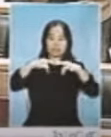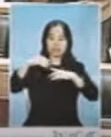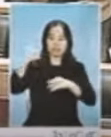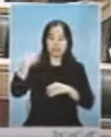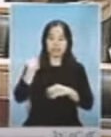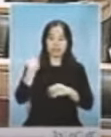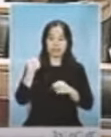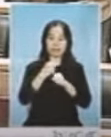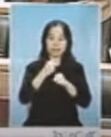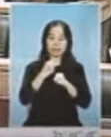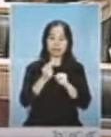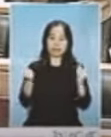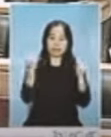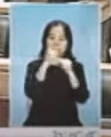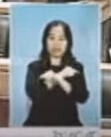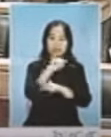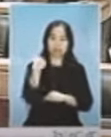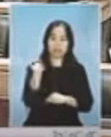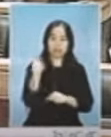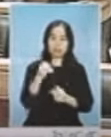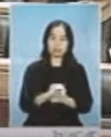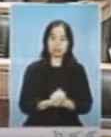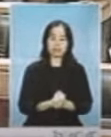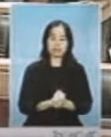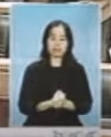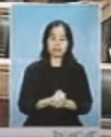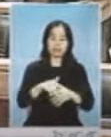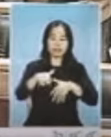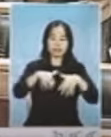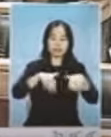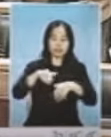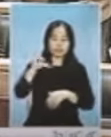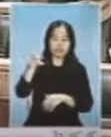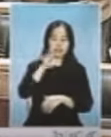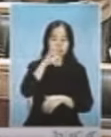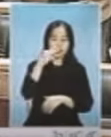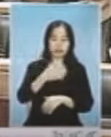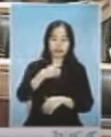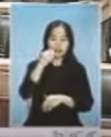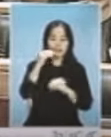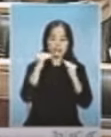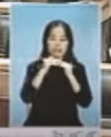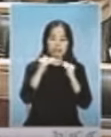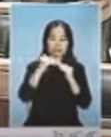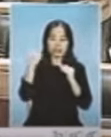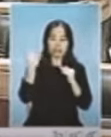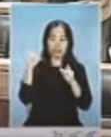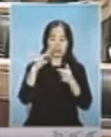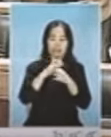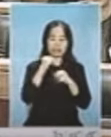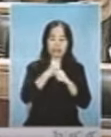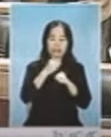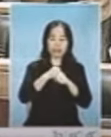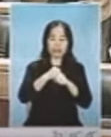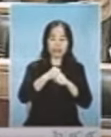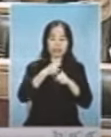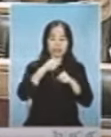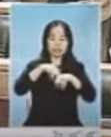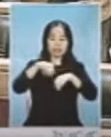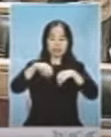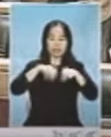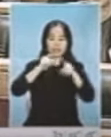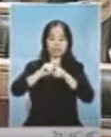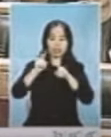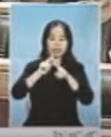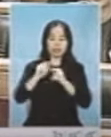ามเสียอีกประชาชนเลือกท่านมาให้สิทธิ์ในการมาทำหน้าที่แทนประชาชนท่านลองหันไ